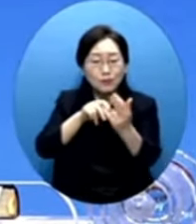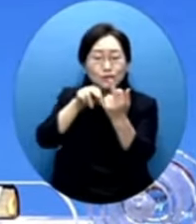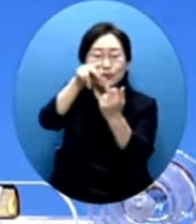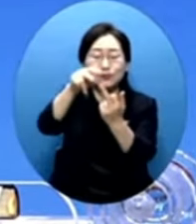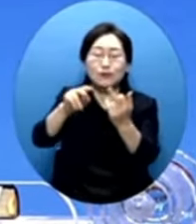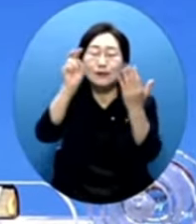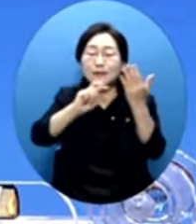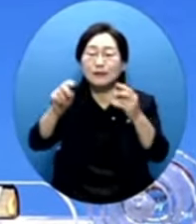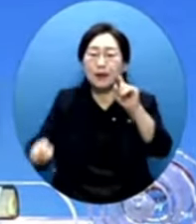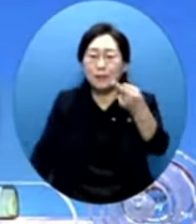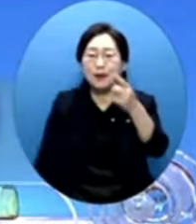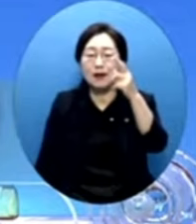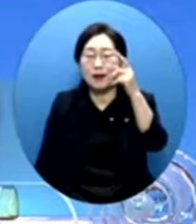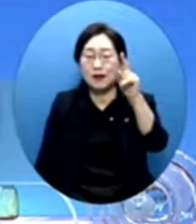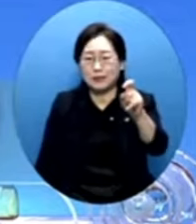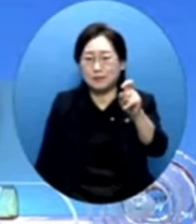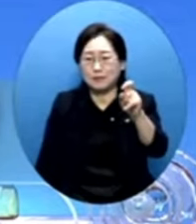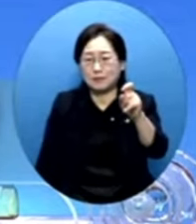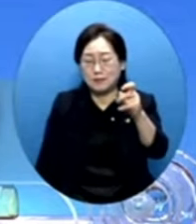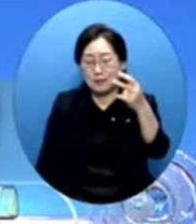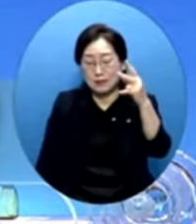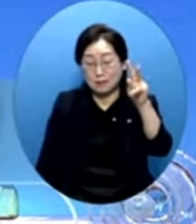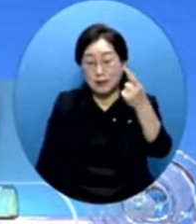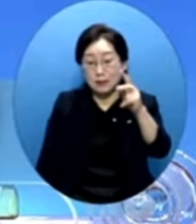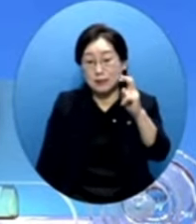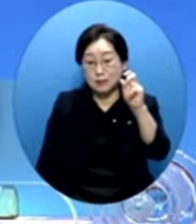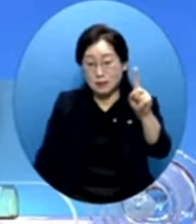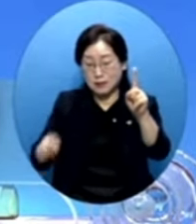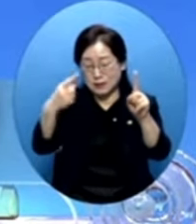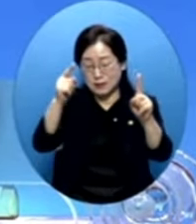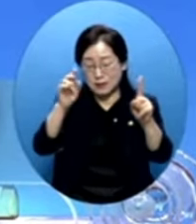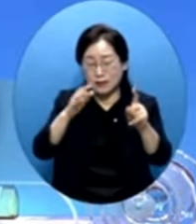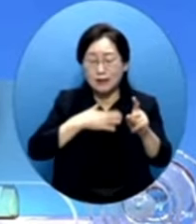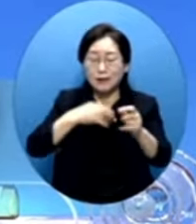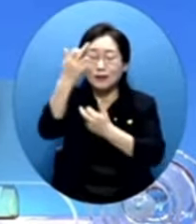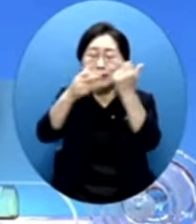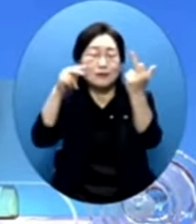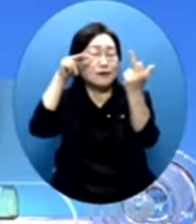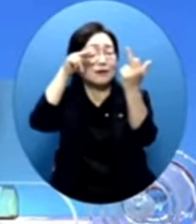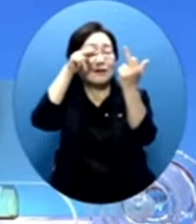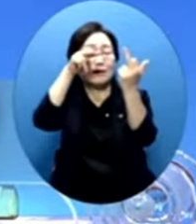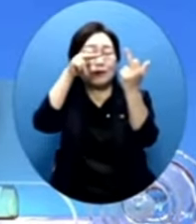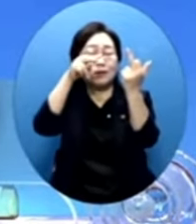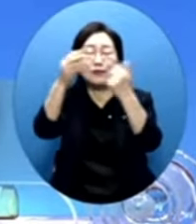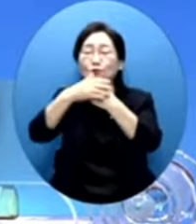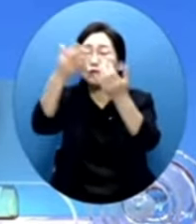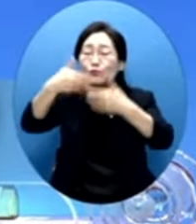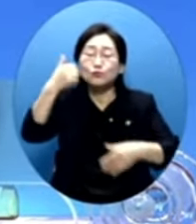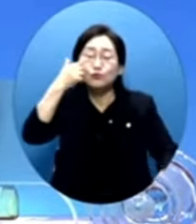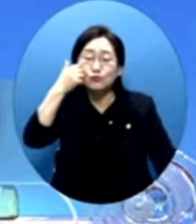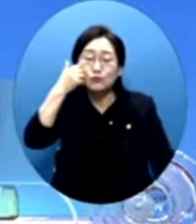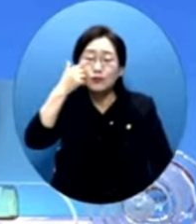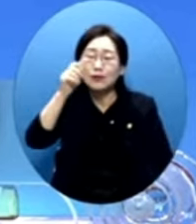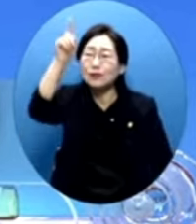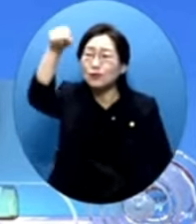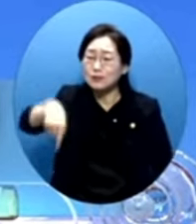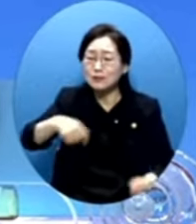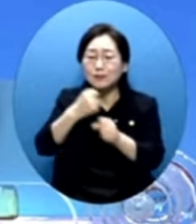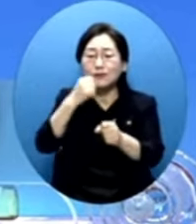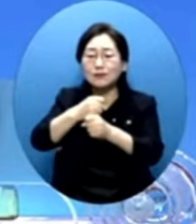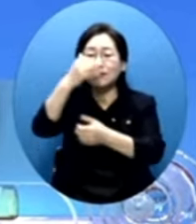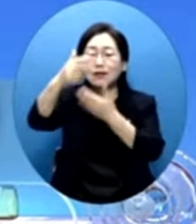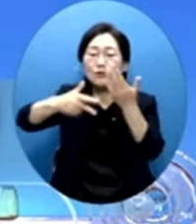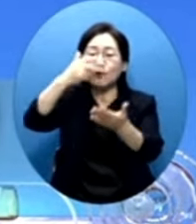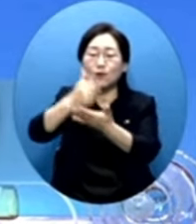시편 121 입니다 내가 살을 향하여 눈을 들리라 나의 도움이 어디서 올까 나의 도움은 천지를 지으신